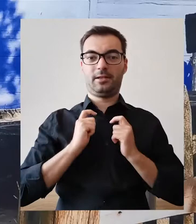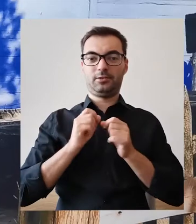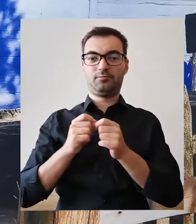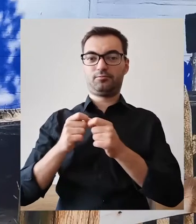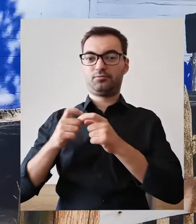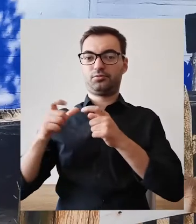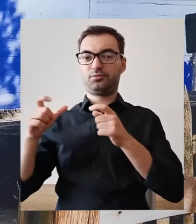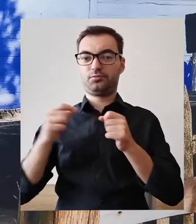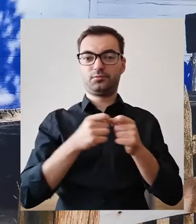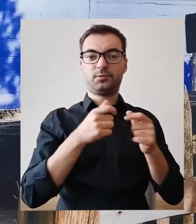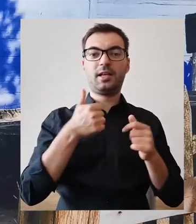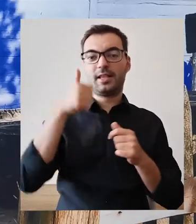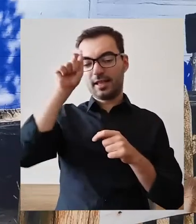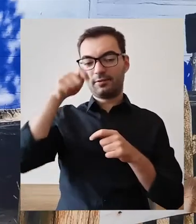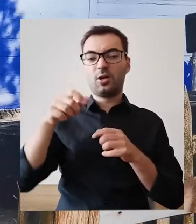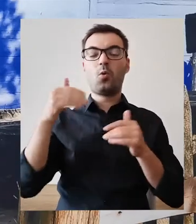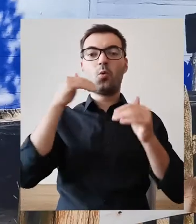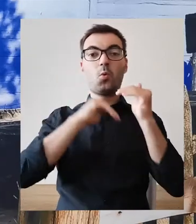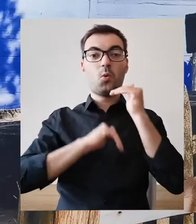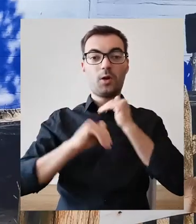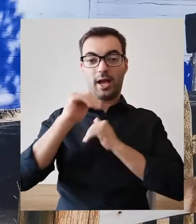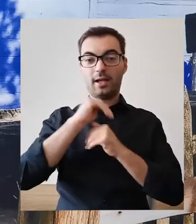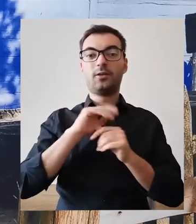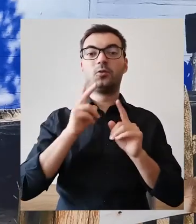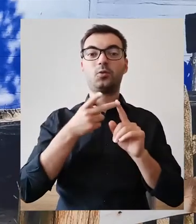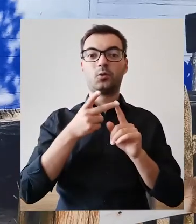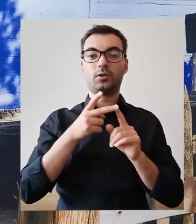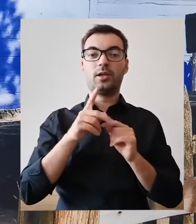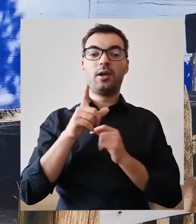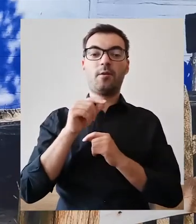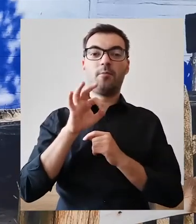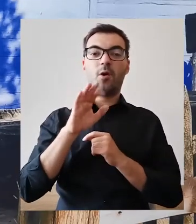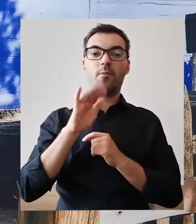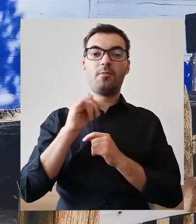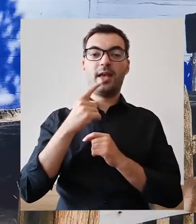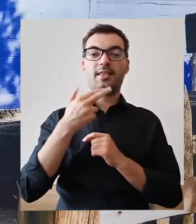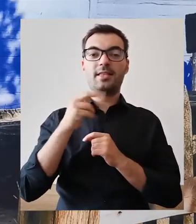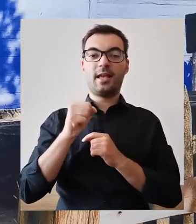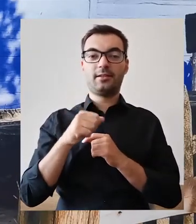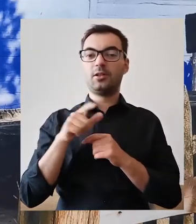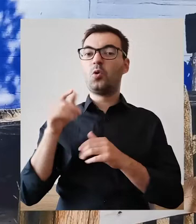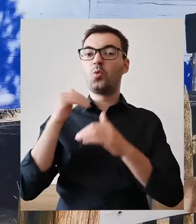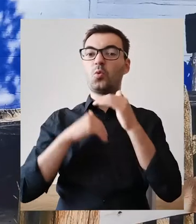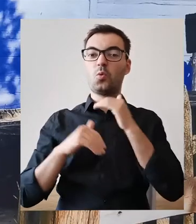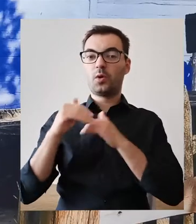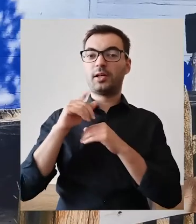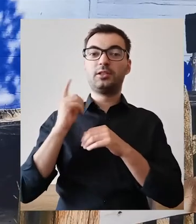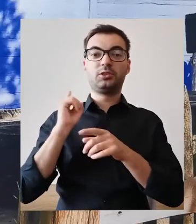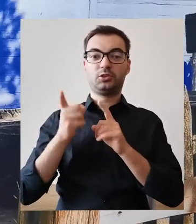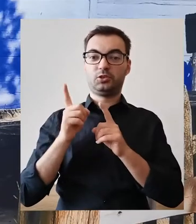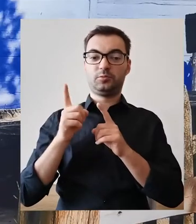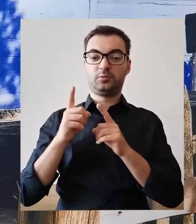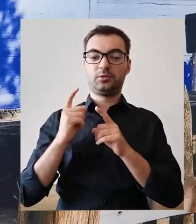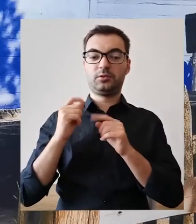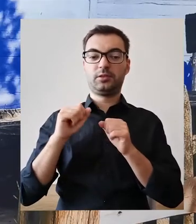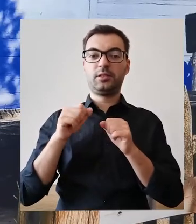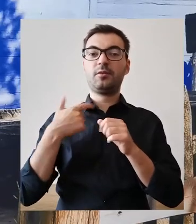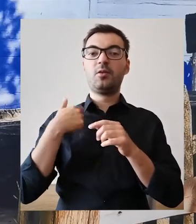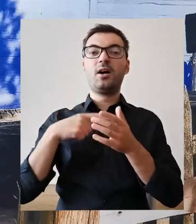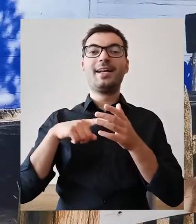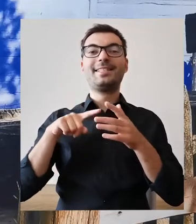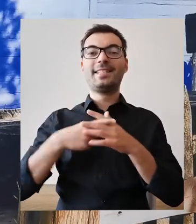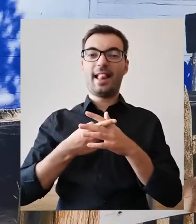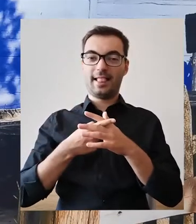jedna nazywa się góra nazywa się tak do dzisiaj druga kobiet na wzgórze szybko zaczęła funkcjonować komora